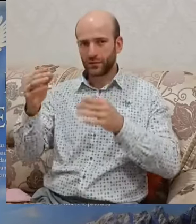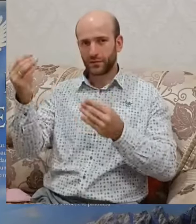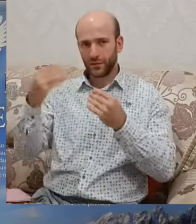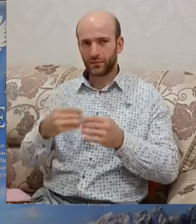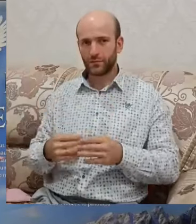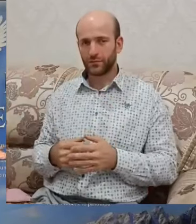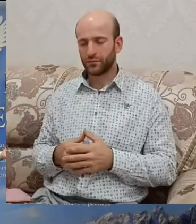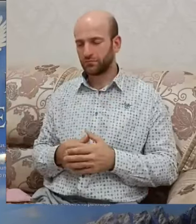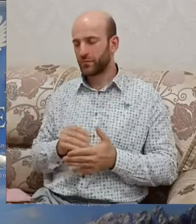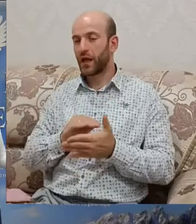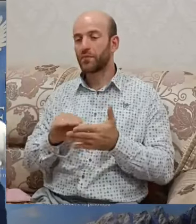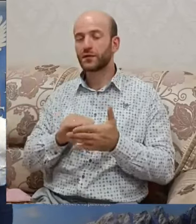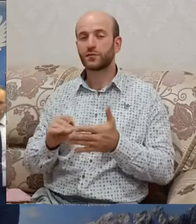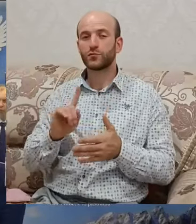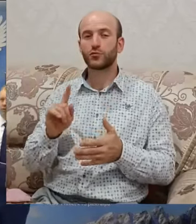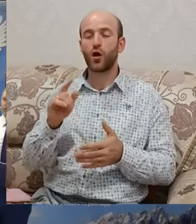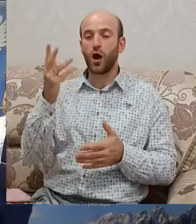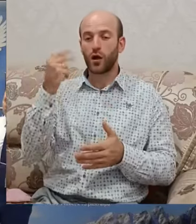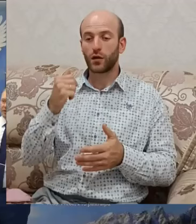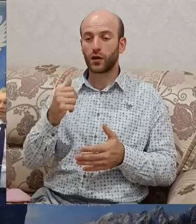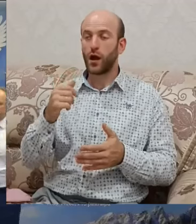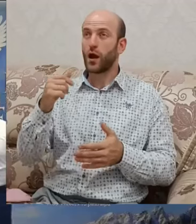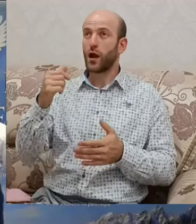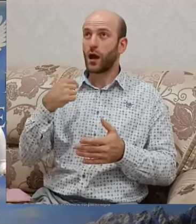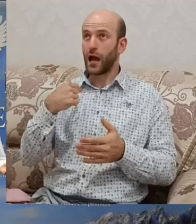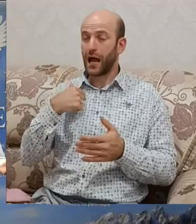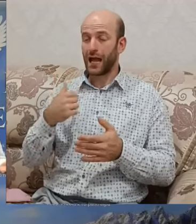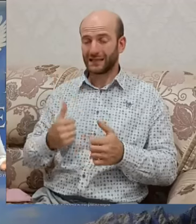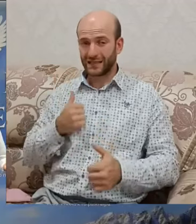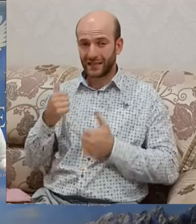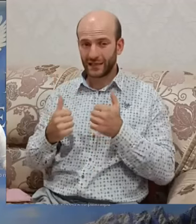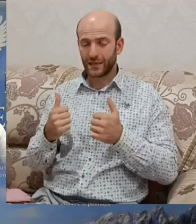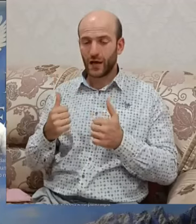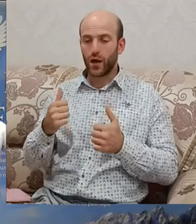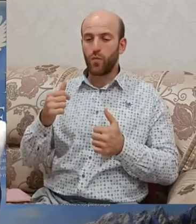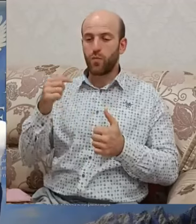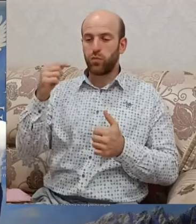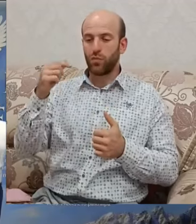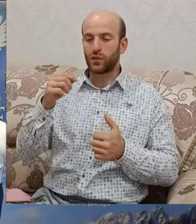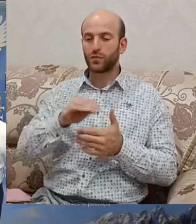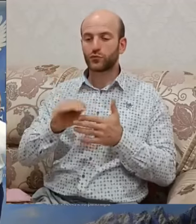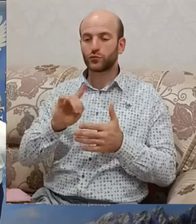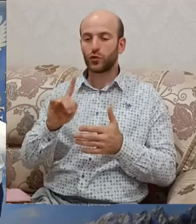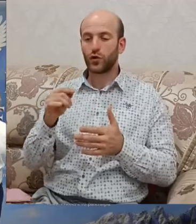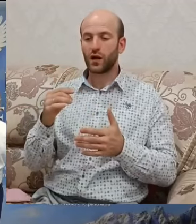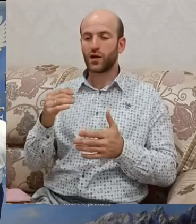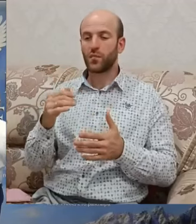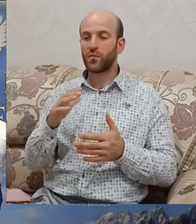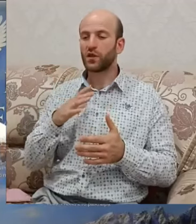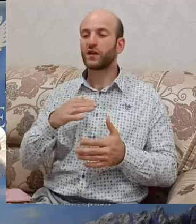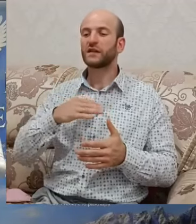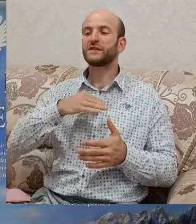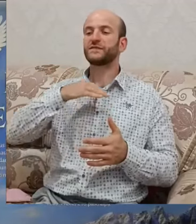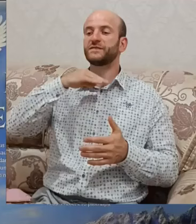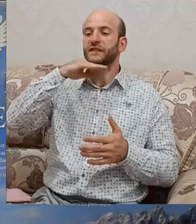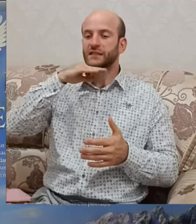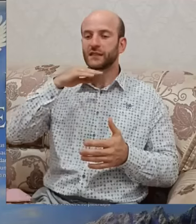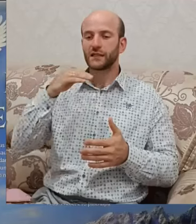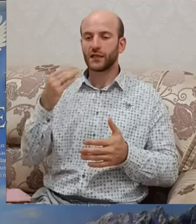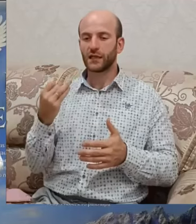Žinia, послание, kurioje mes turime subręsti. В котором мы должны созреть. Iki tobulumo. До совершенства. Не